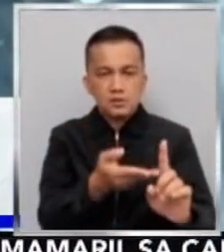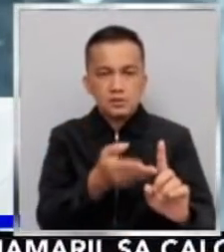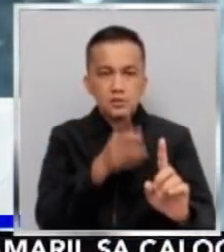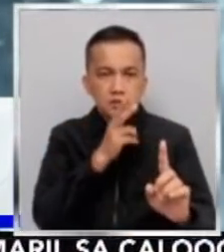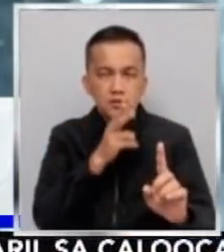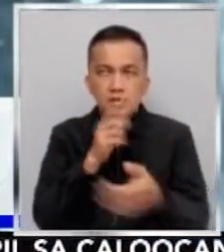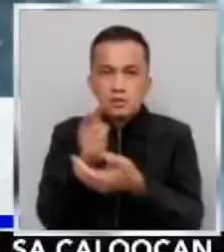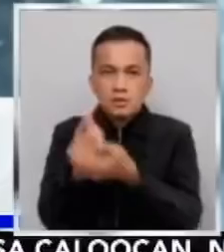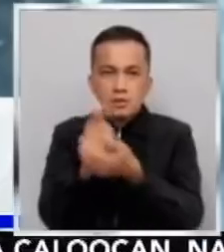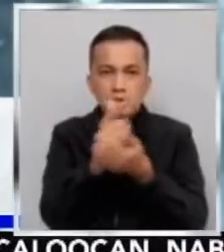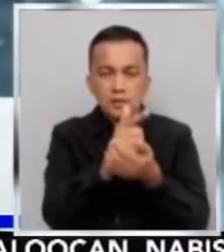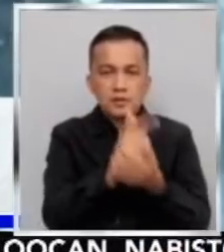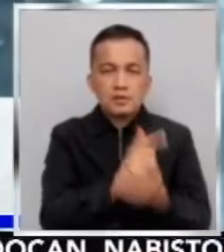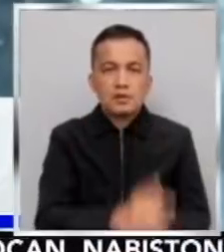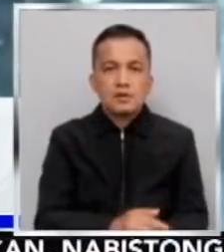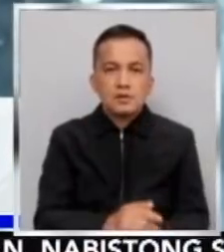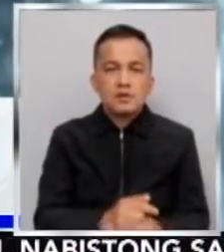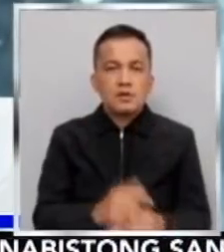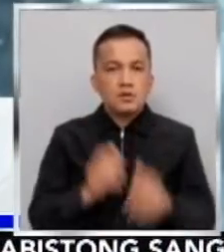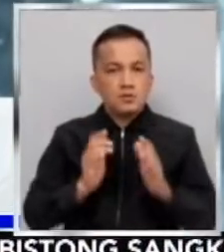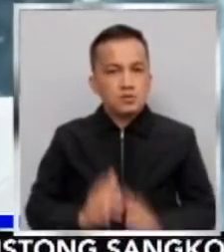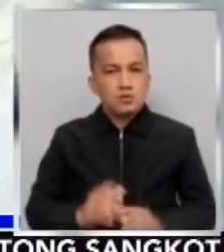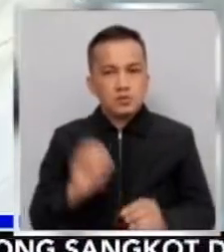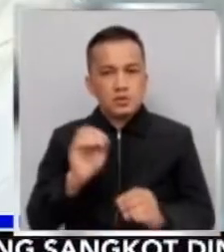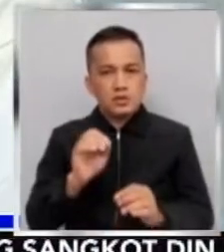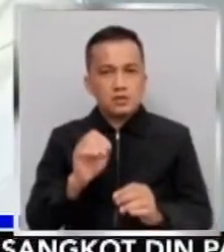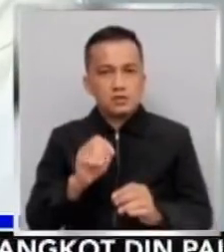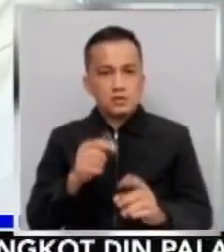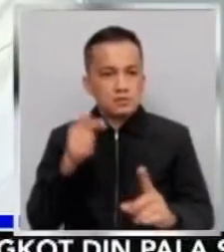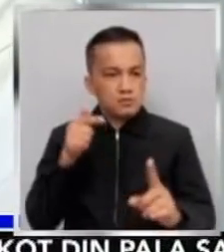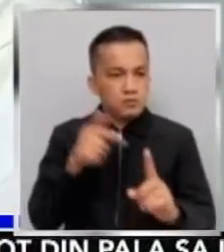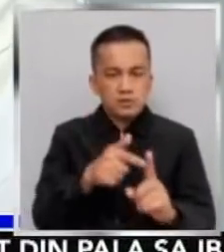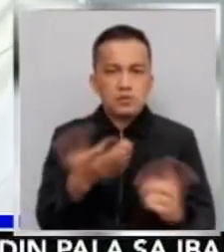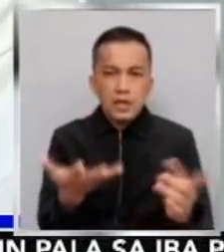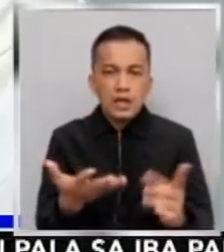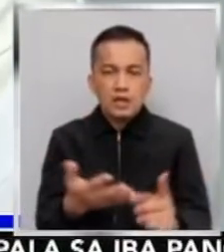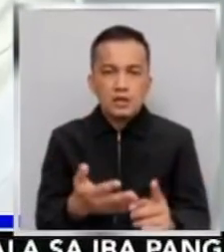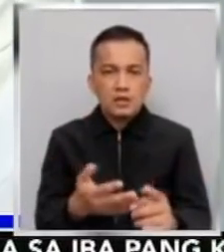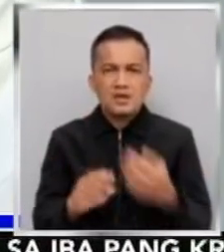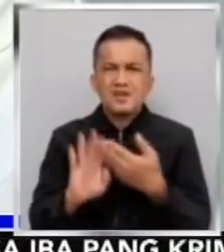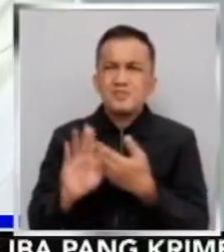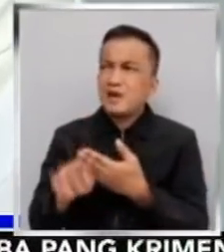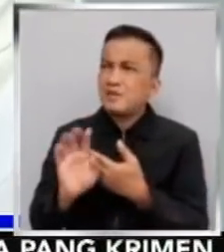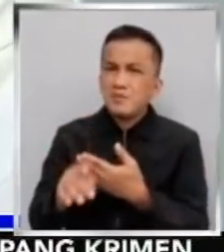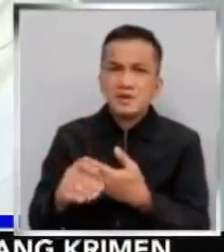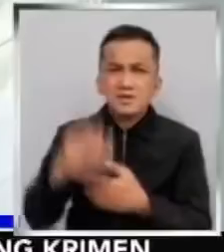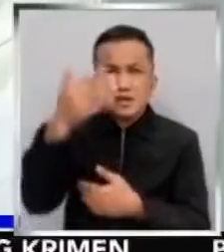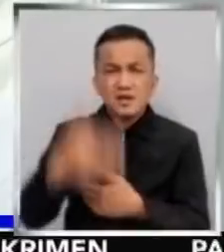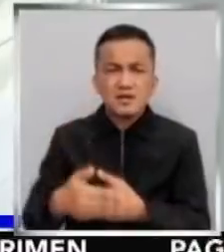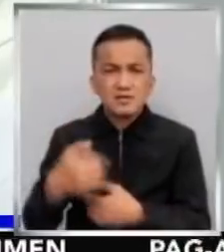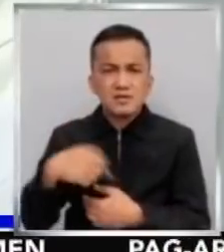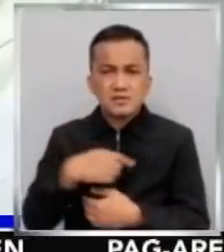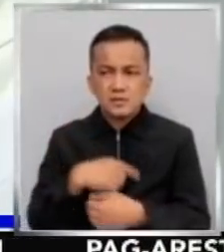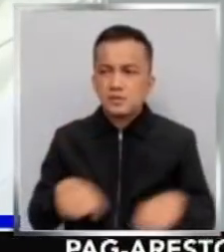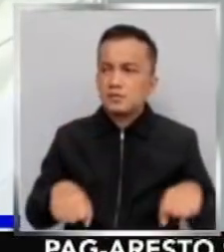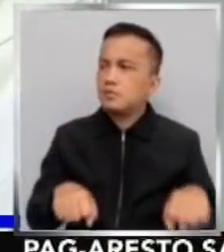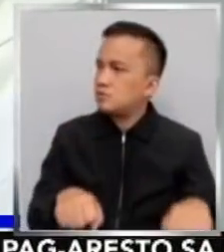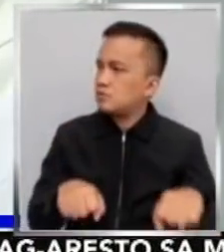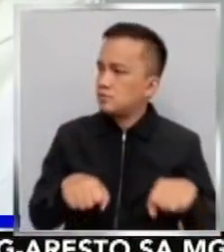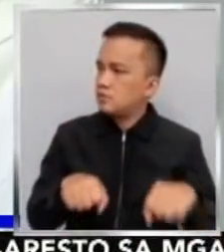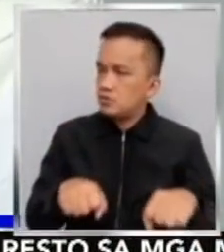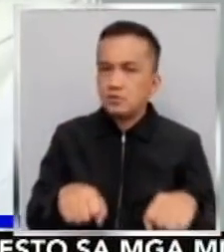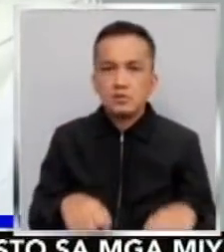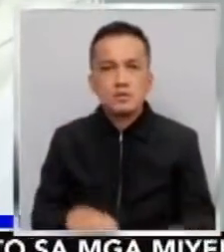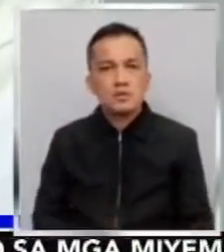sila. Buti na lang daw, walang natamaan sa kanila. Bumabalik-balik po siya sa harapan namin, tapos humihinto-hinto po. Anong ginagawa niya